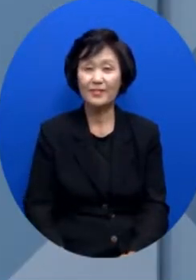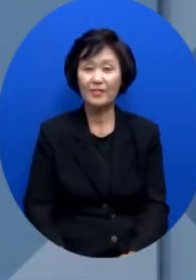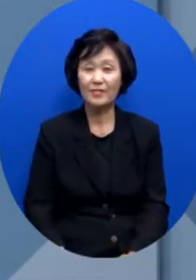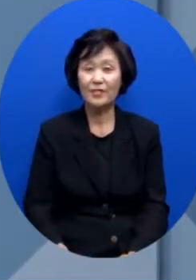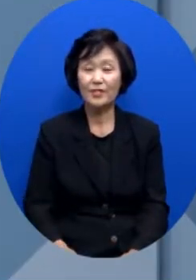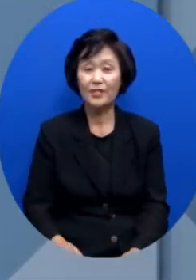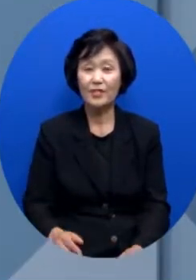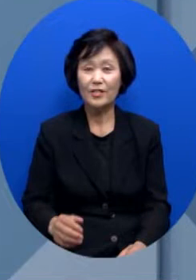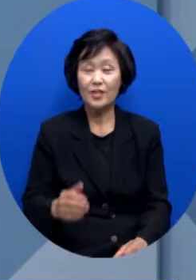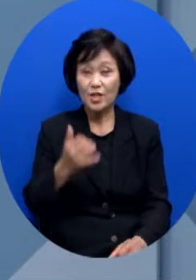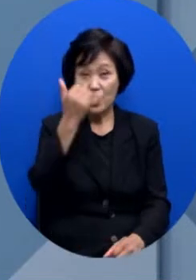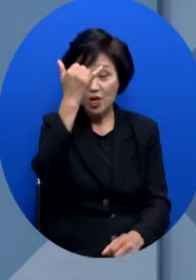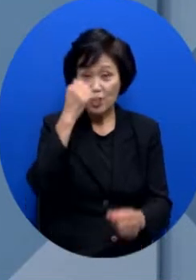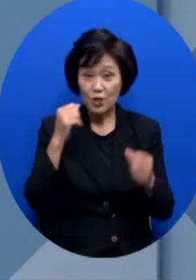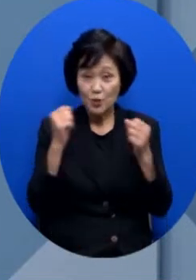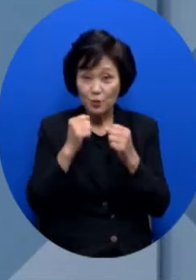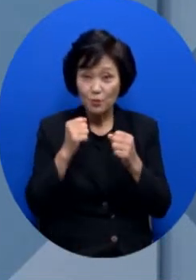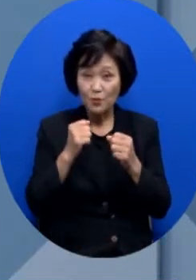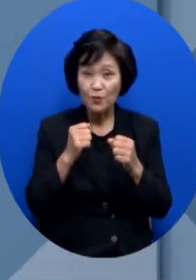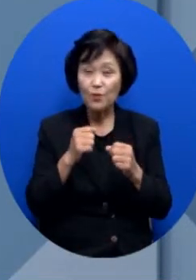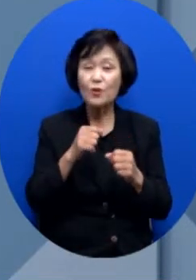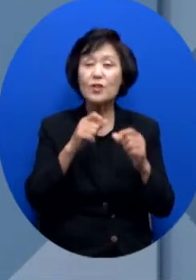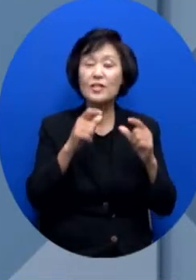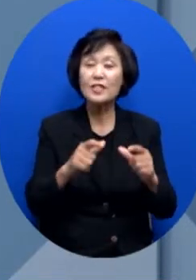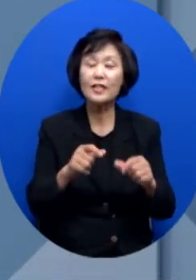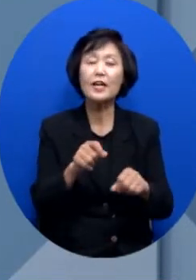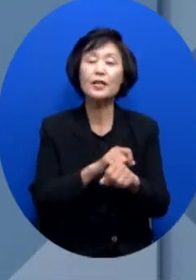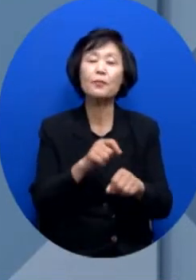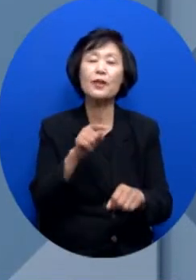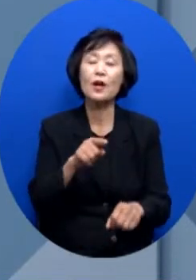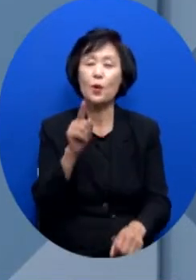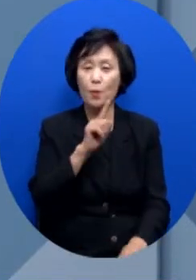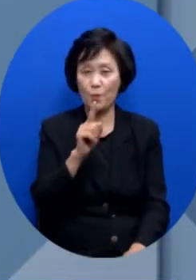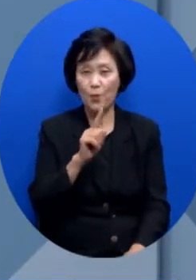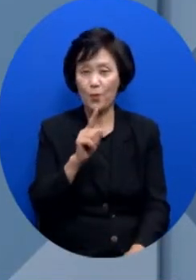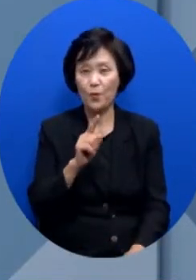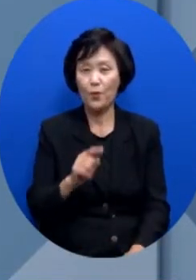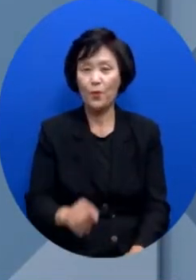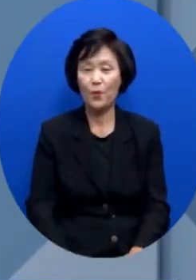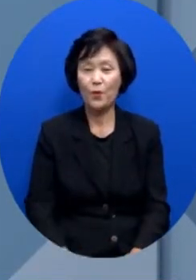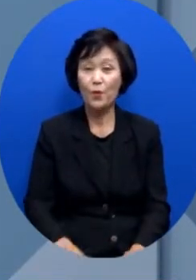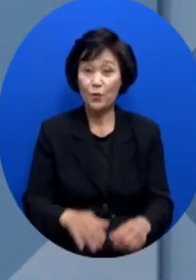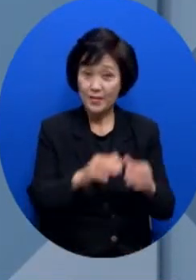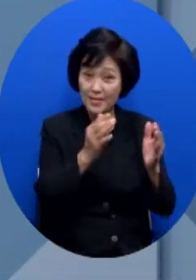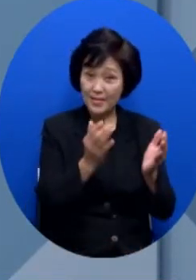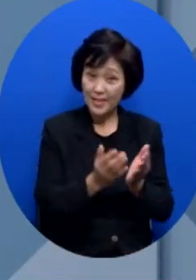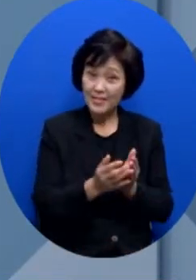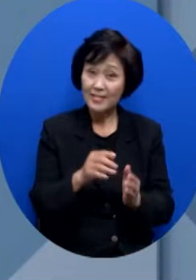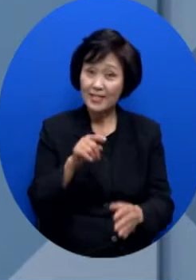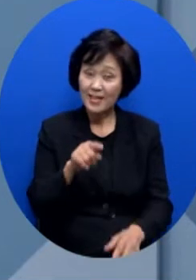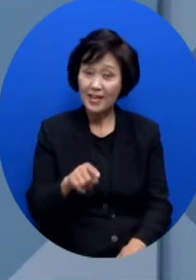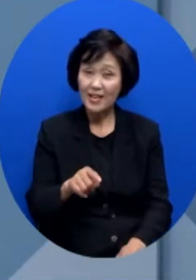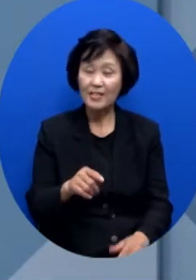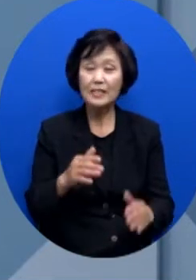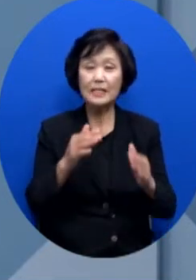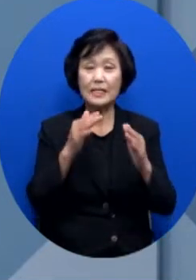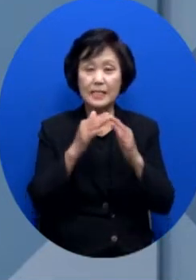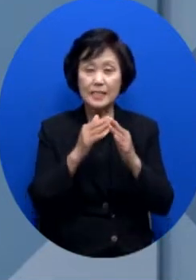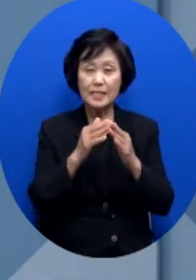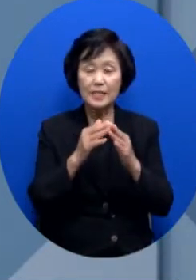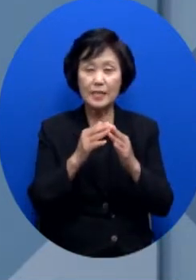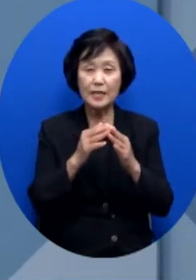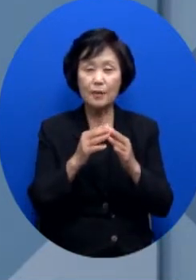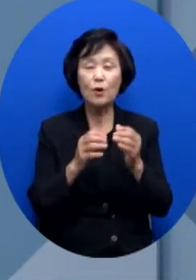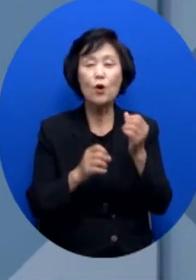청주지회만의 특별한 특징이 있습니다. 본래 우리 헤비타트는 그 주택 원가를